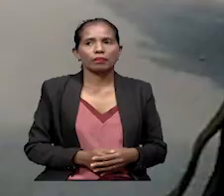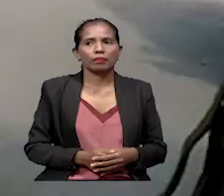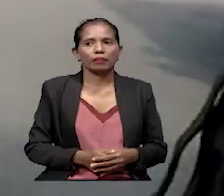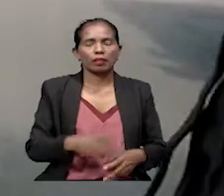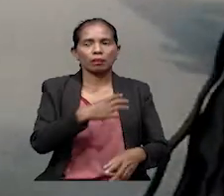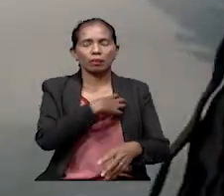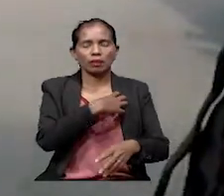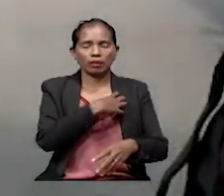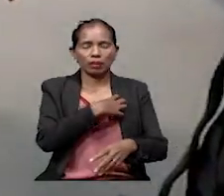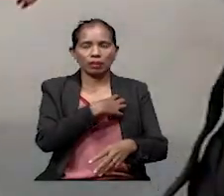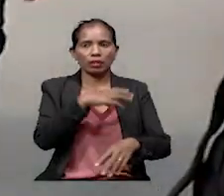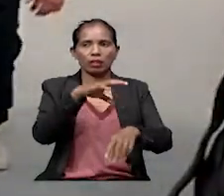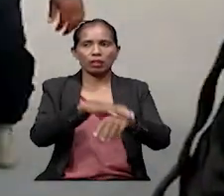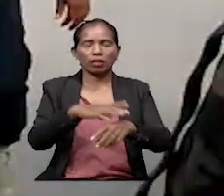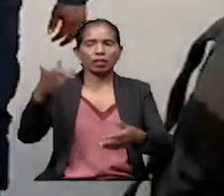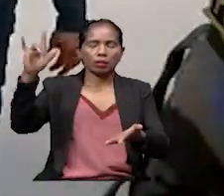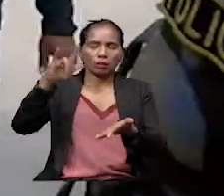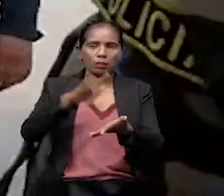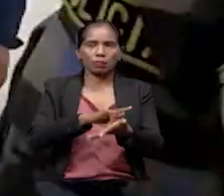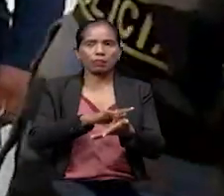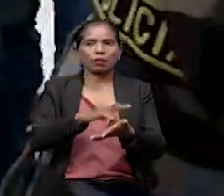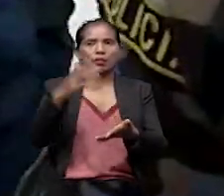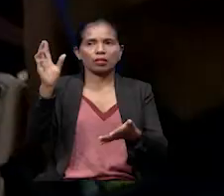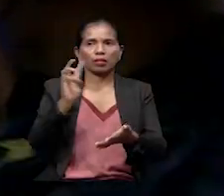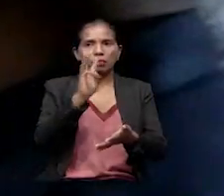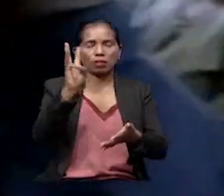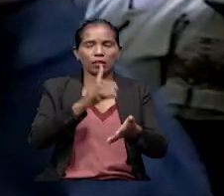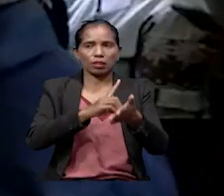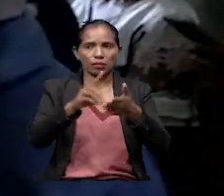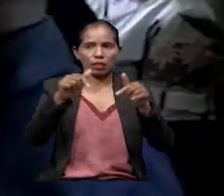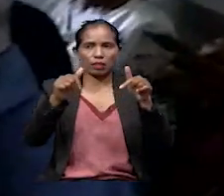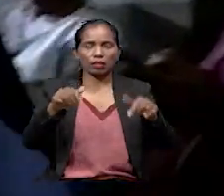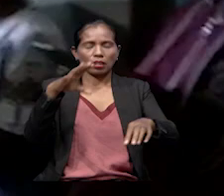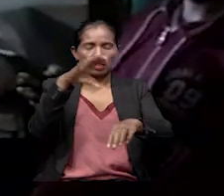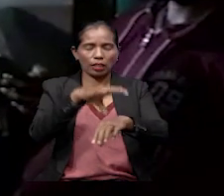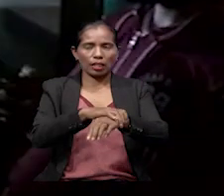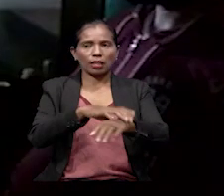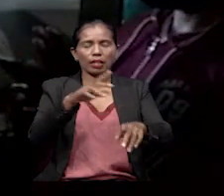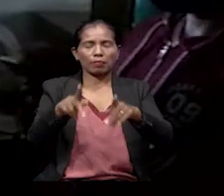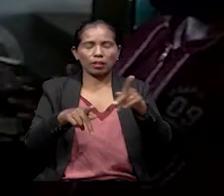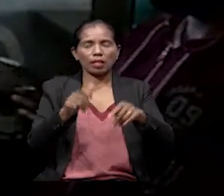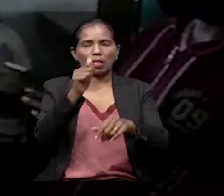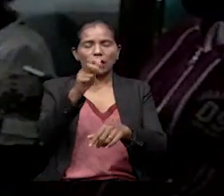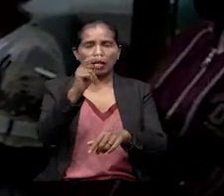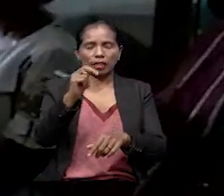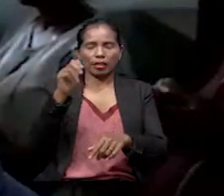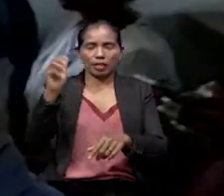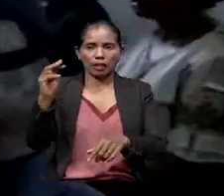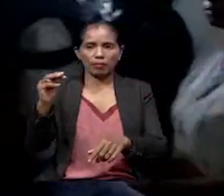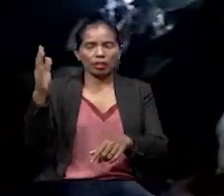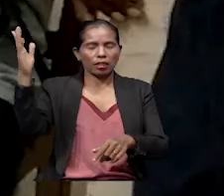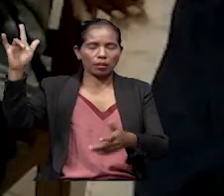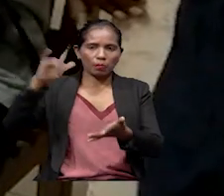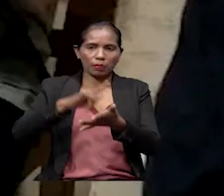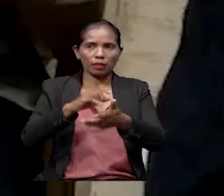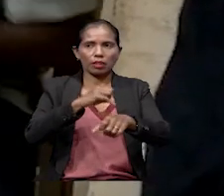Penetele destacado ihera aeroporto no esquadra don Aleisu iha quarta semana ne, detém suspeito inicial a NMI iha aeroporto